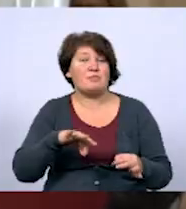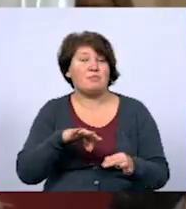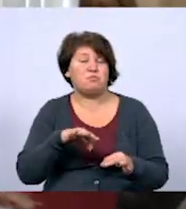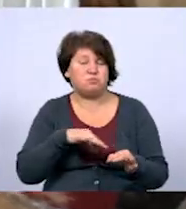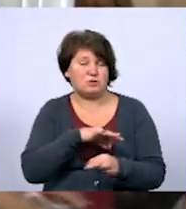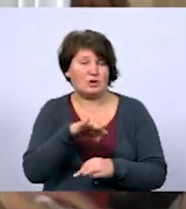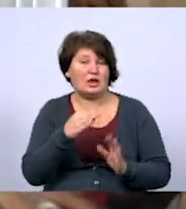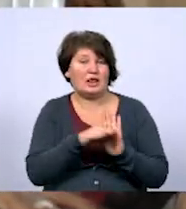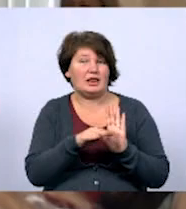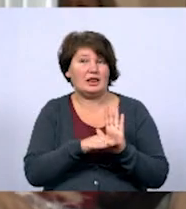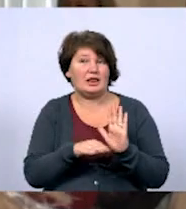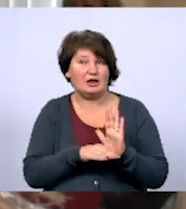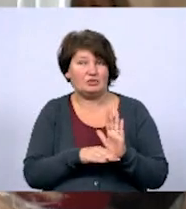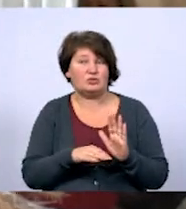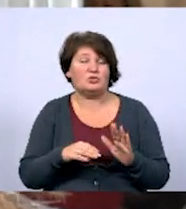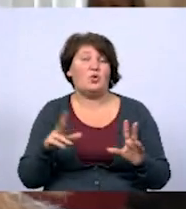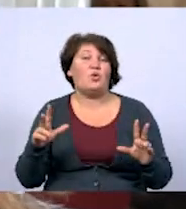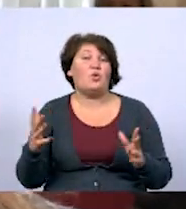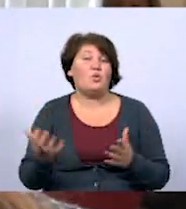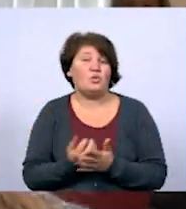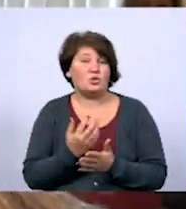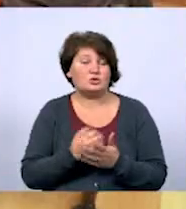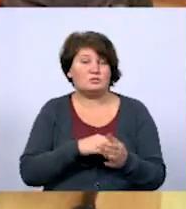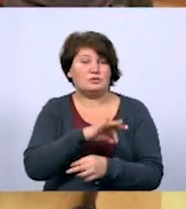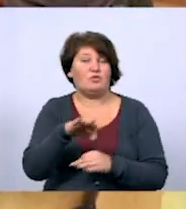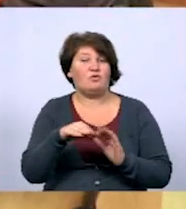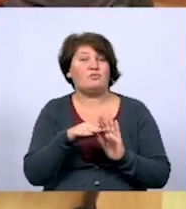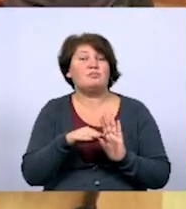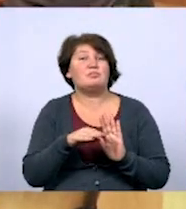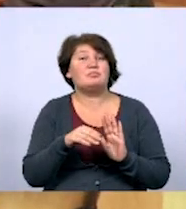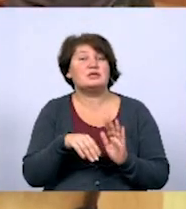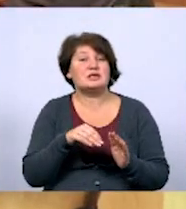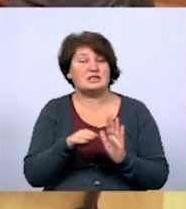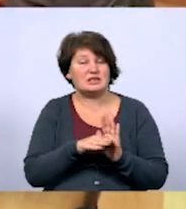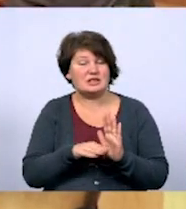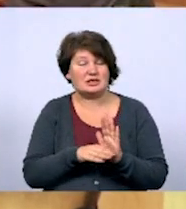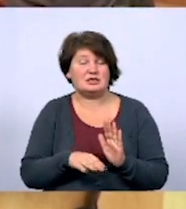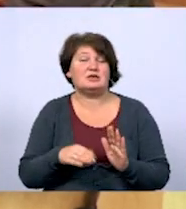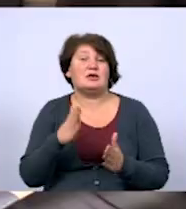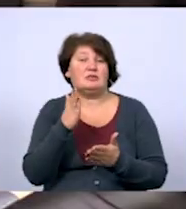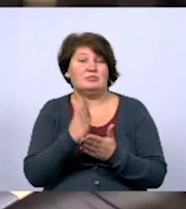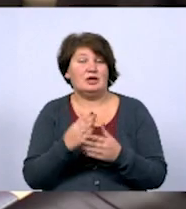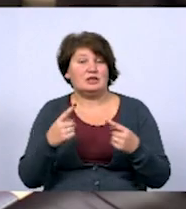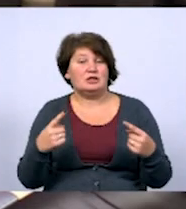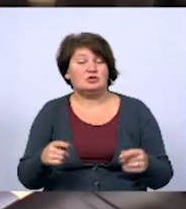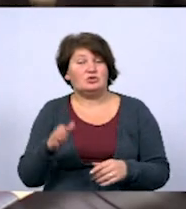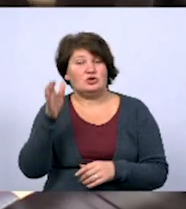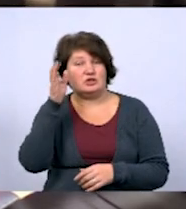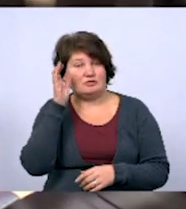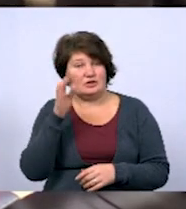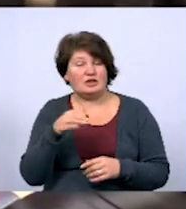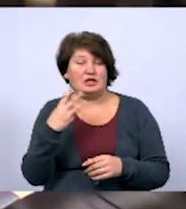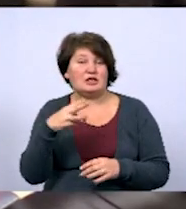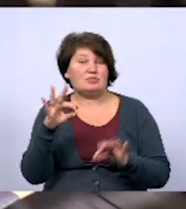бізнесі» Уляни Бережницької, участь у проєкті беруть жінки, які мають різну освіту. 30% є